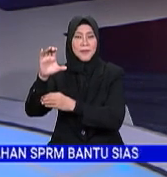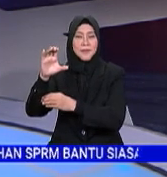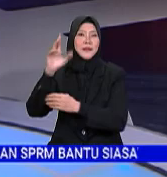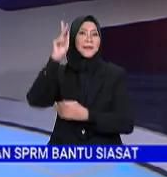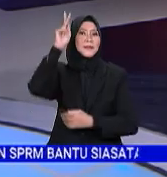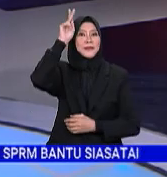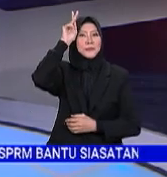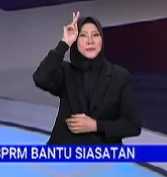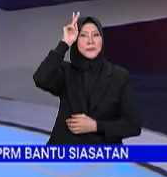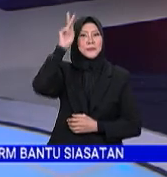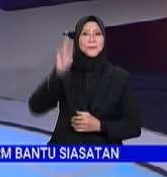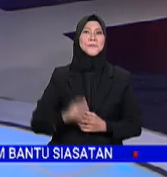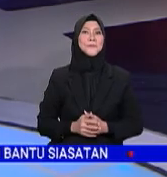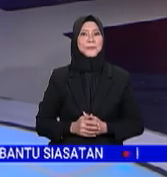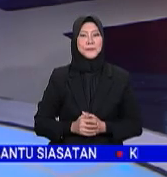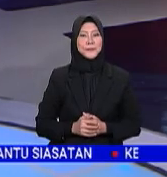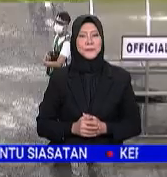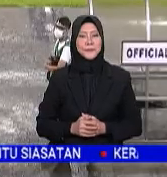Kotabaru